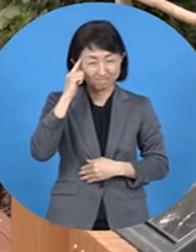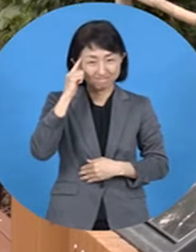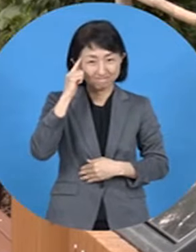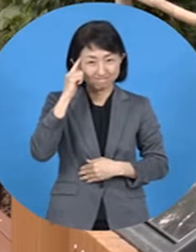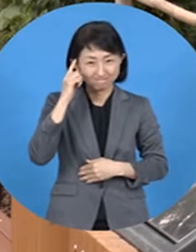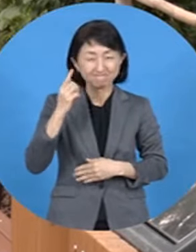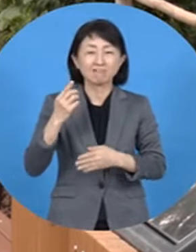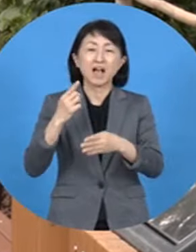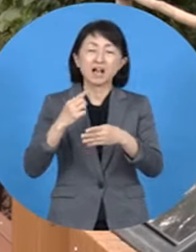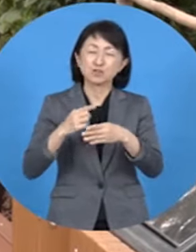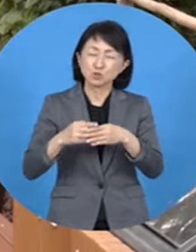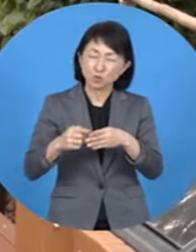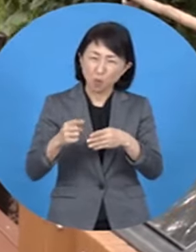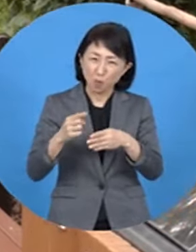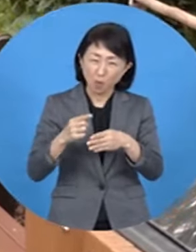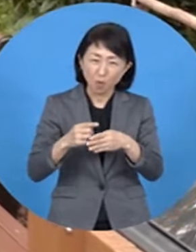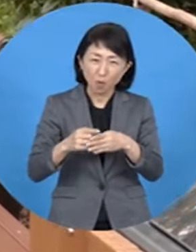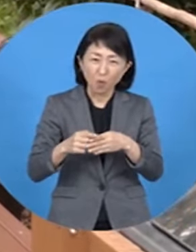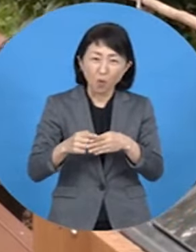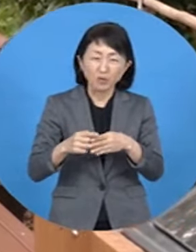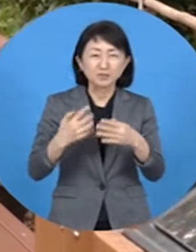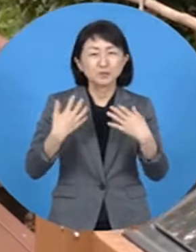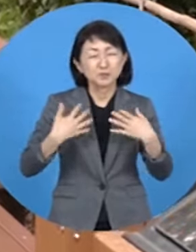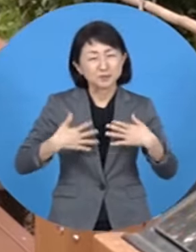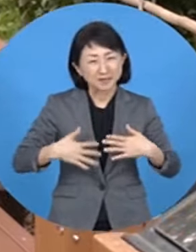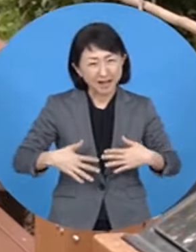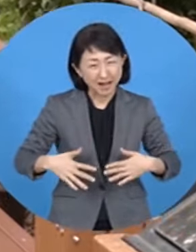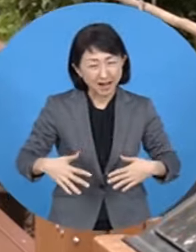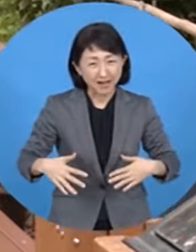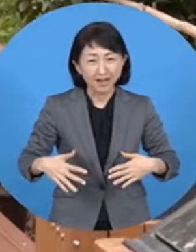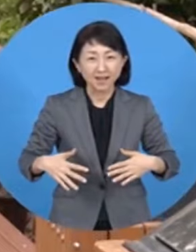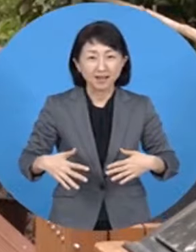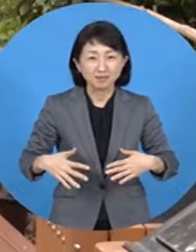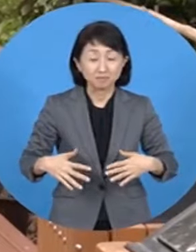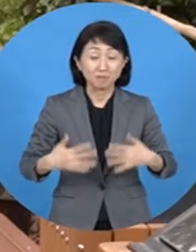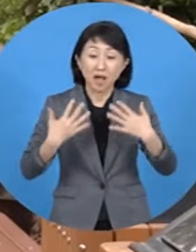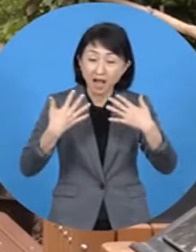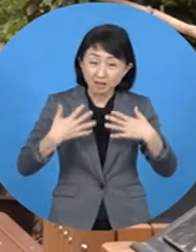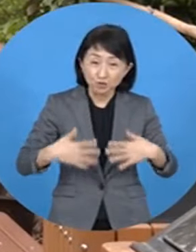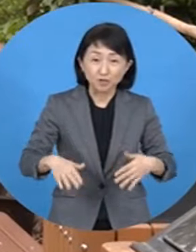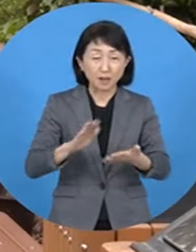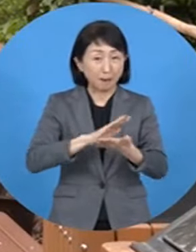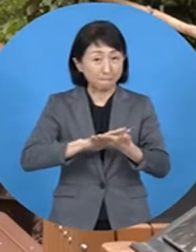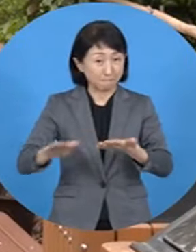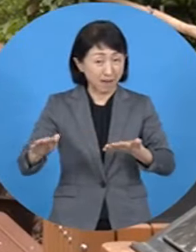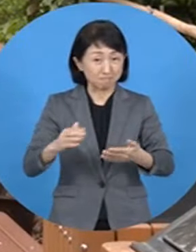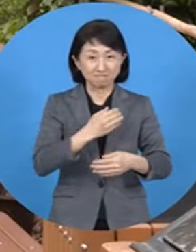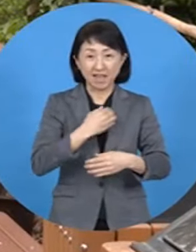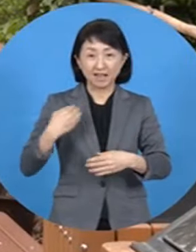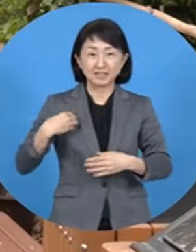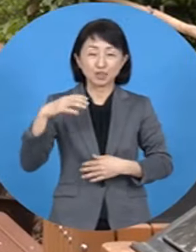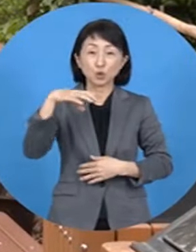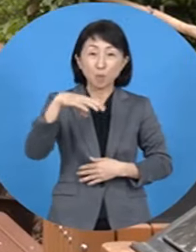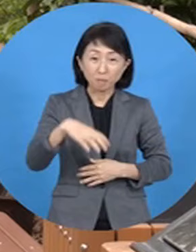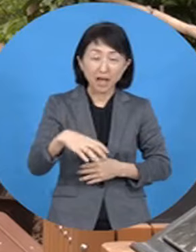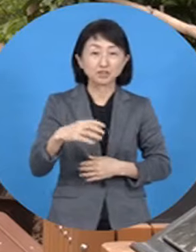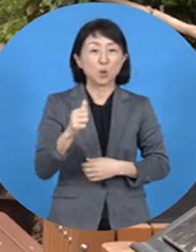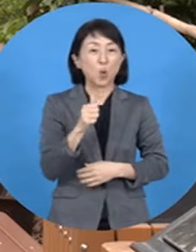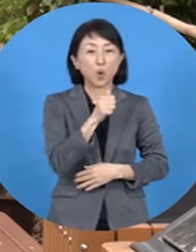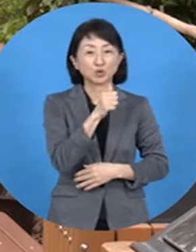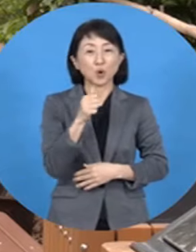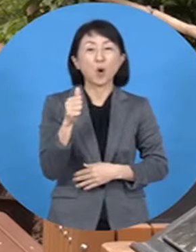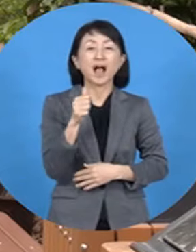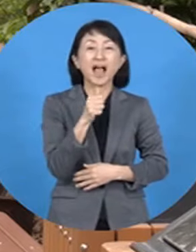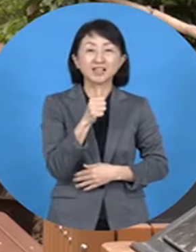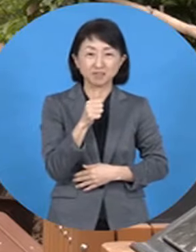うか。少しずつ疲れが出てくる時期でもあります。ということで今回は区内で心も